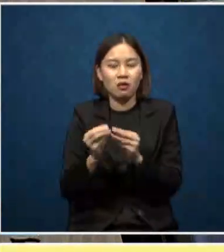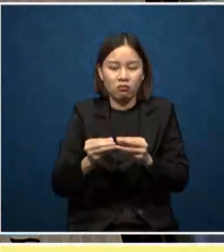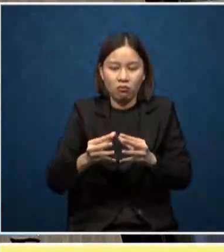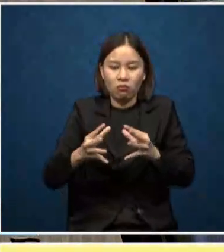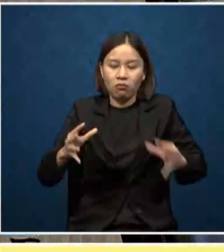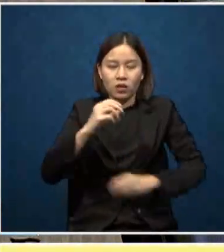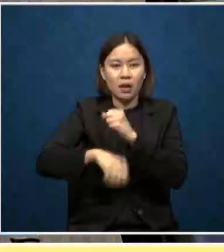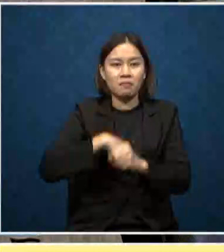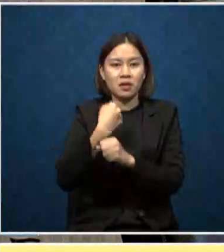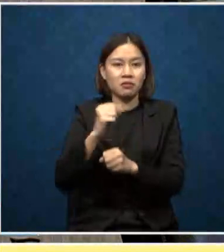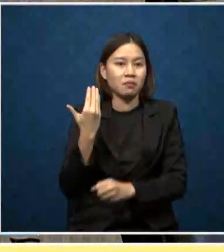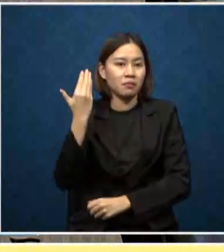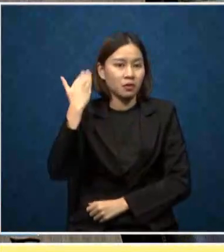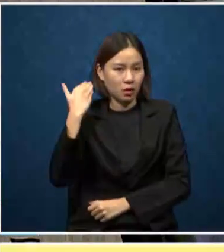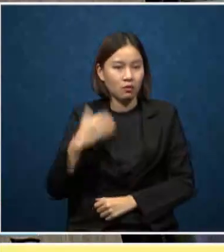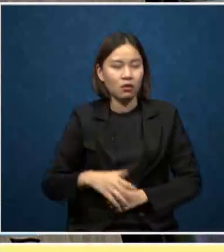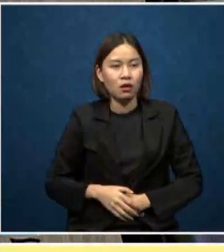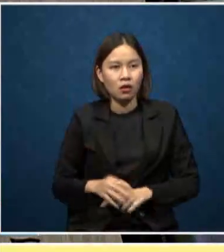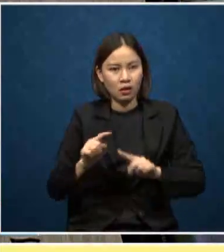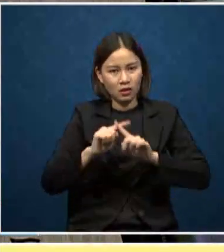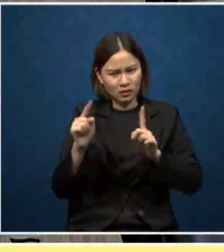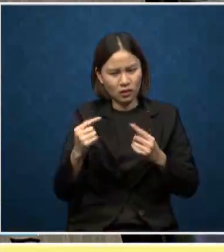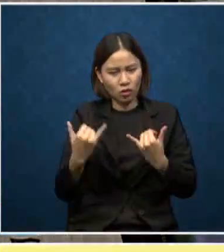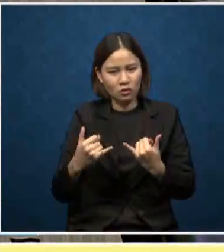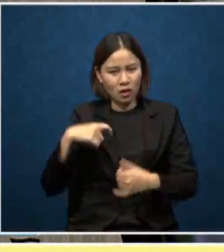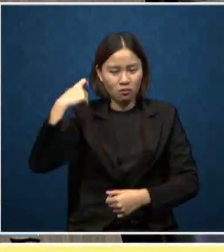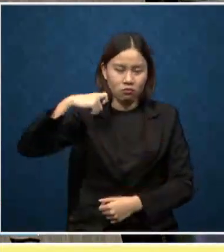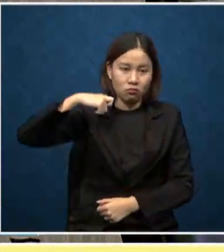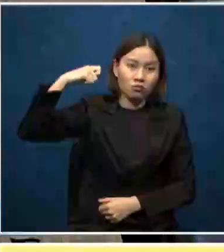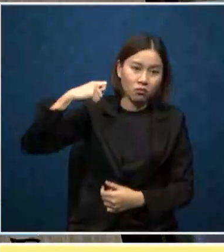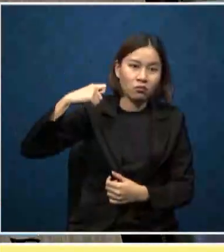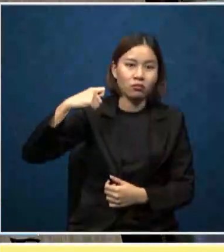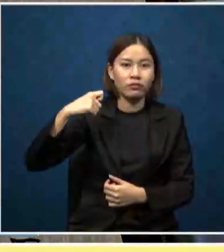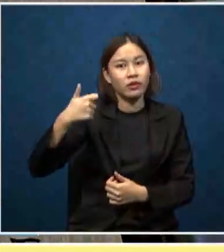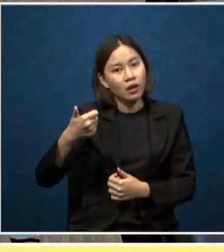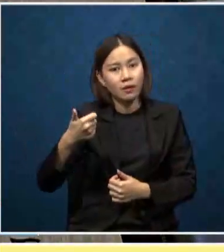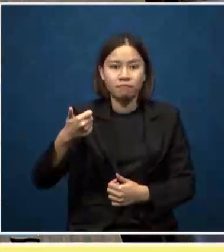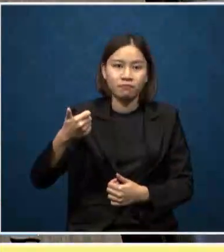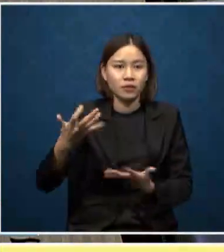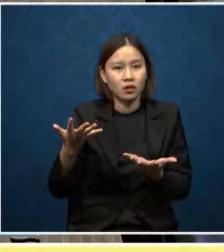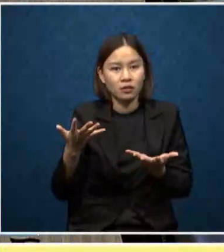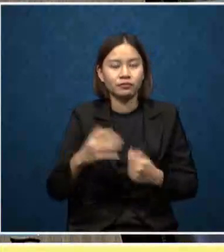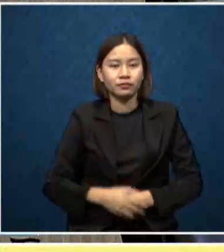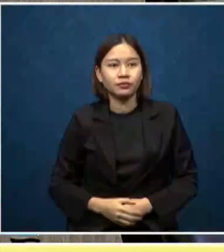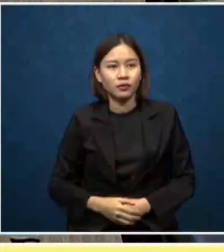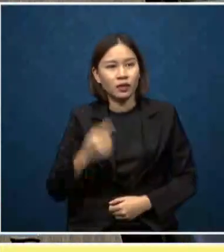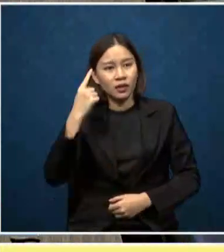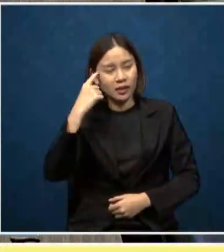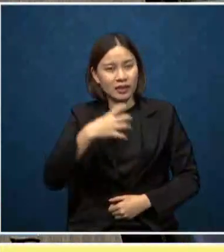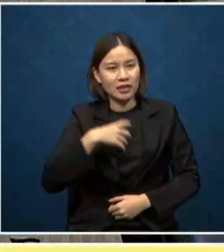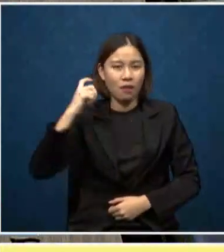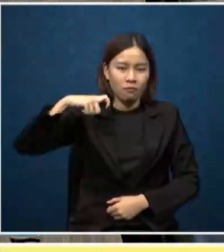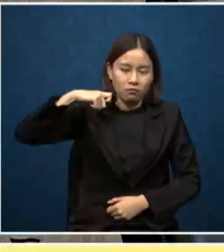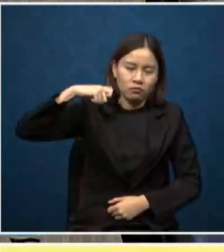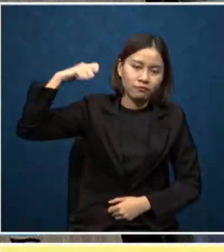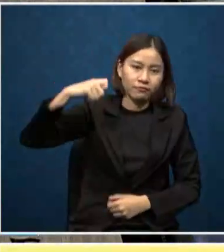ผ่านมาแต่ successSuicideหรือไม่นอีกเรื่องหนึ่งอัตราของแมคือพยายามฆ่าตัวตายนั้น